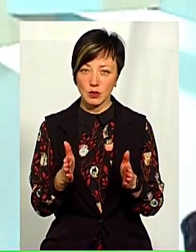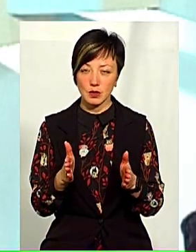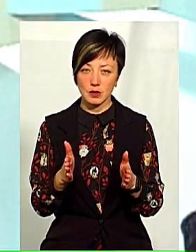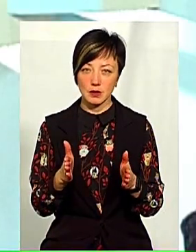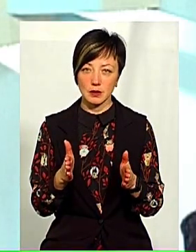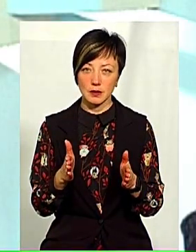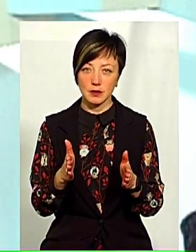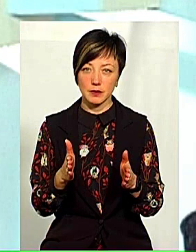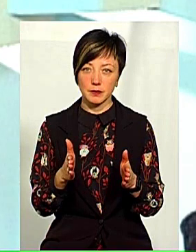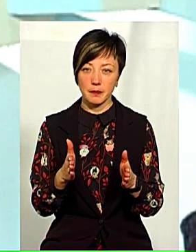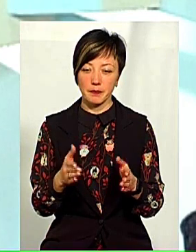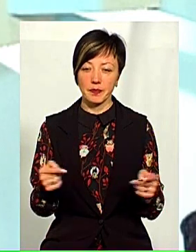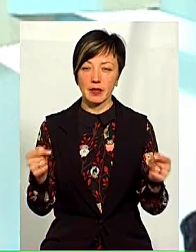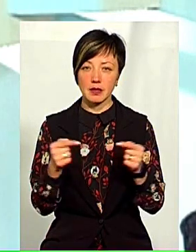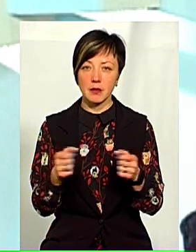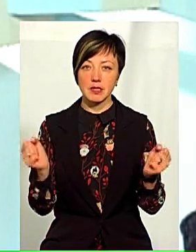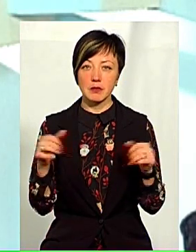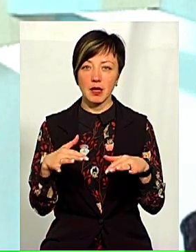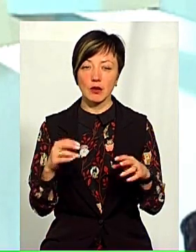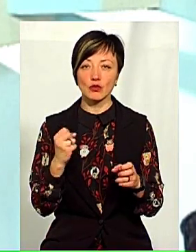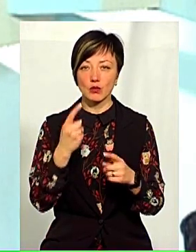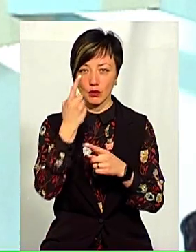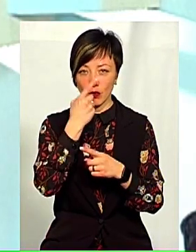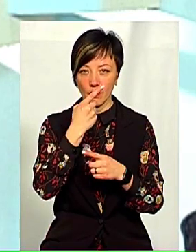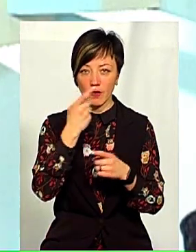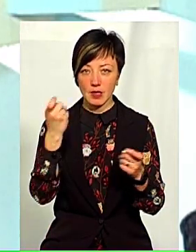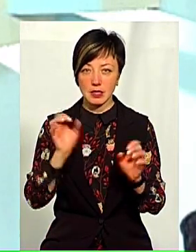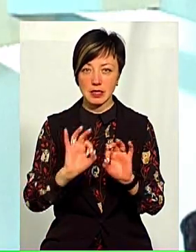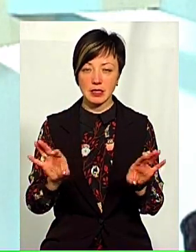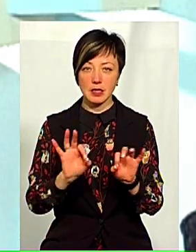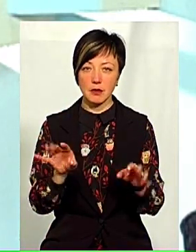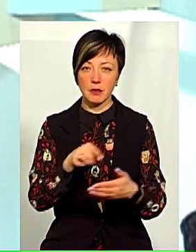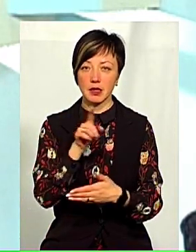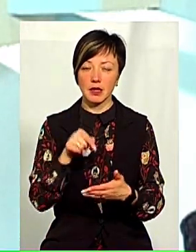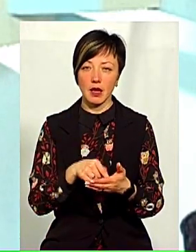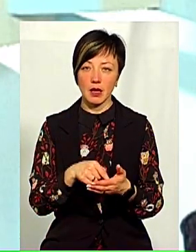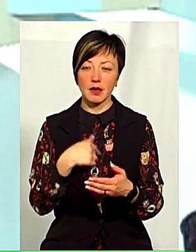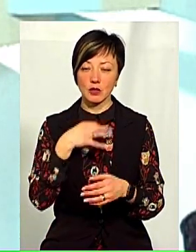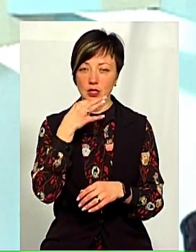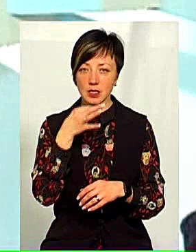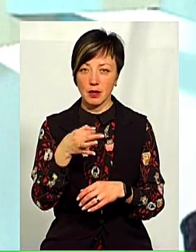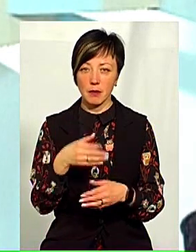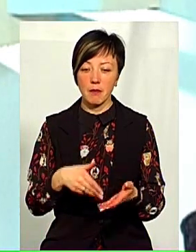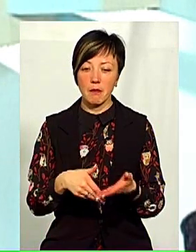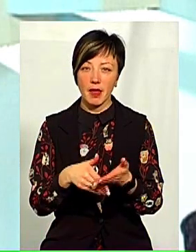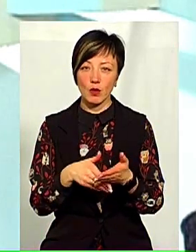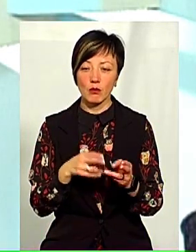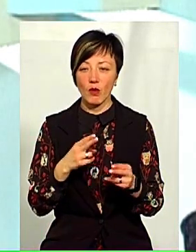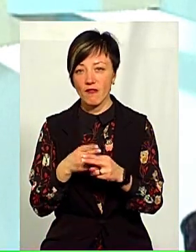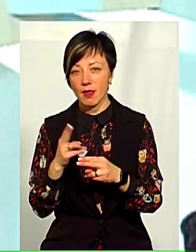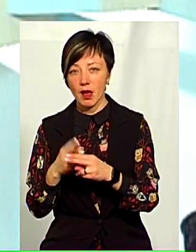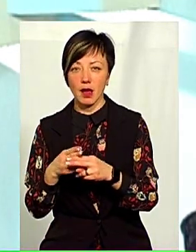саме зібрання для того, щоб довести оці питання, які я вже сказав, методи профілактики,